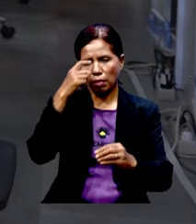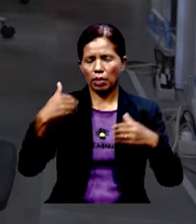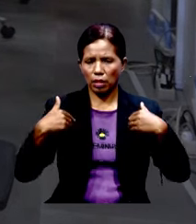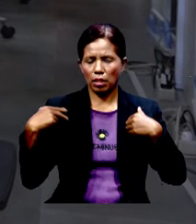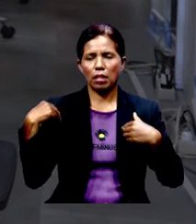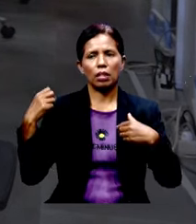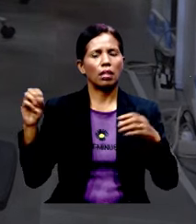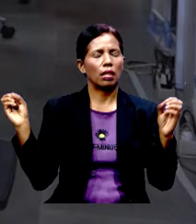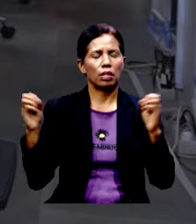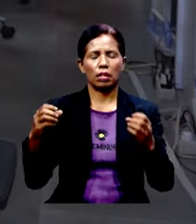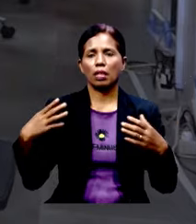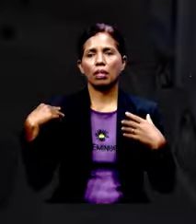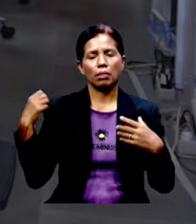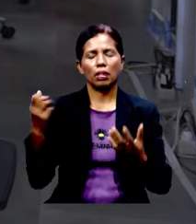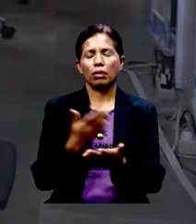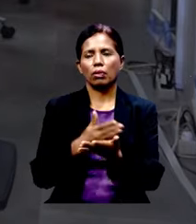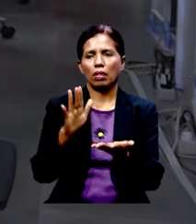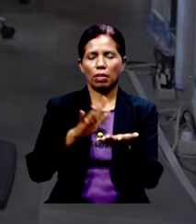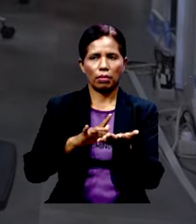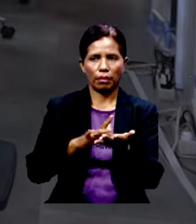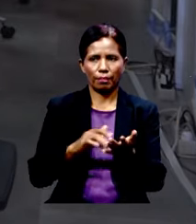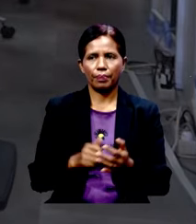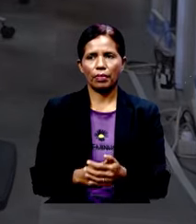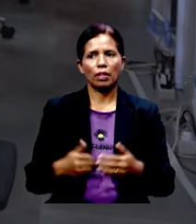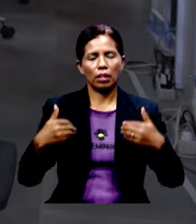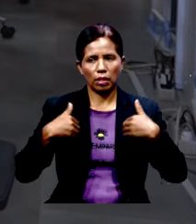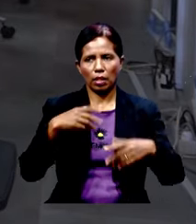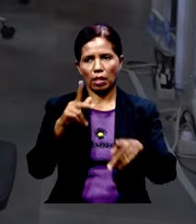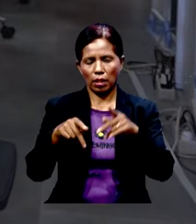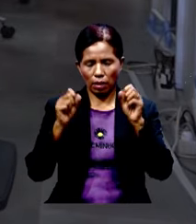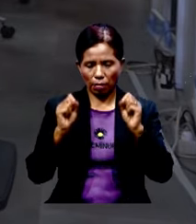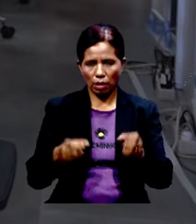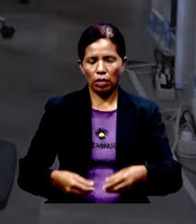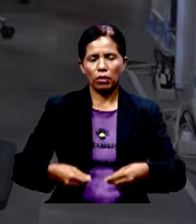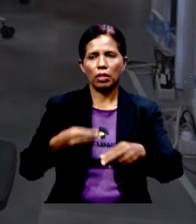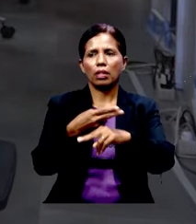atu sosa ai moruk. Espera ihe ema balon bela lono neti